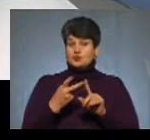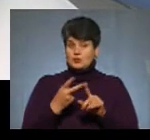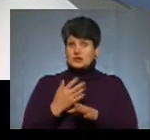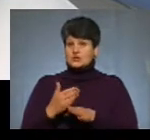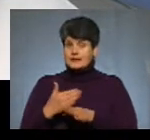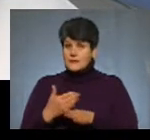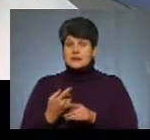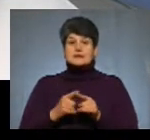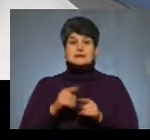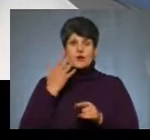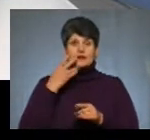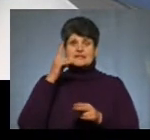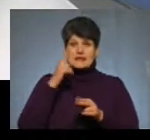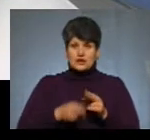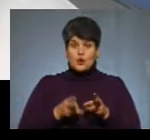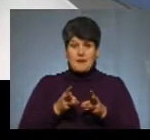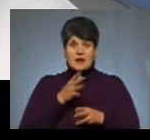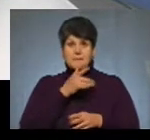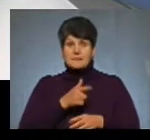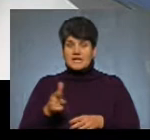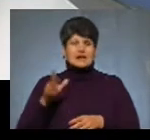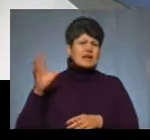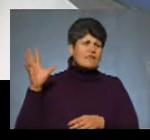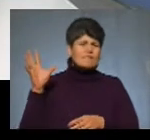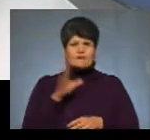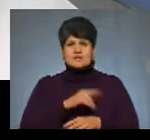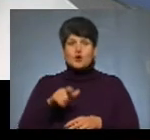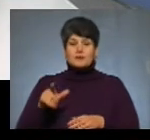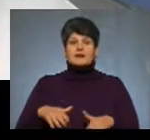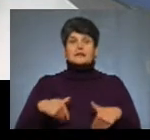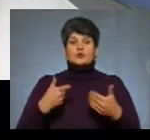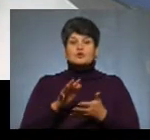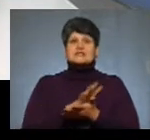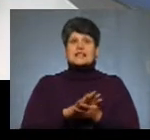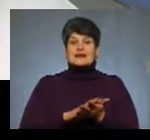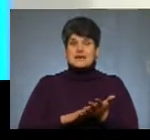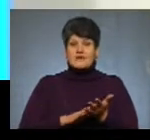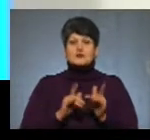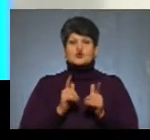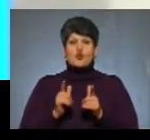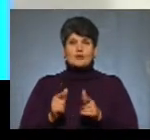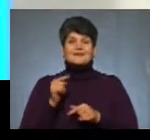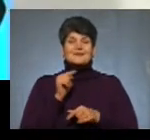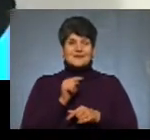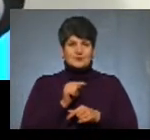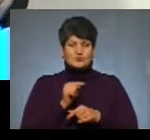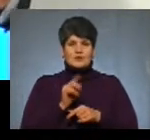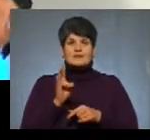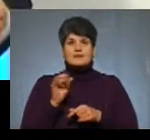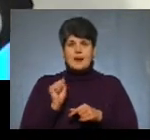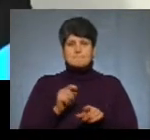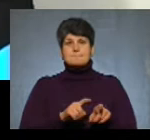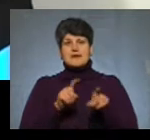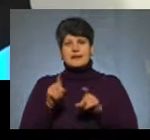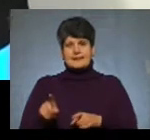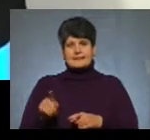тоді, коли закінчиться опалювальний цей період, і всі громадяни подадуть заяви щодо згоди, їхньої згоди на перехід